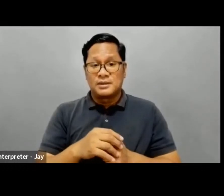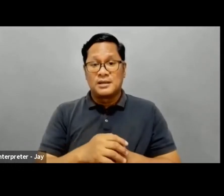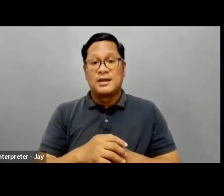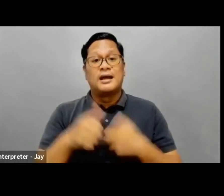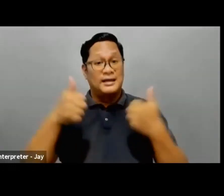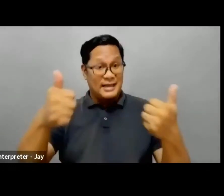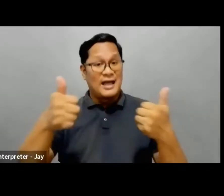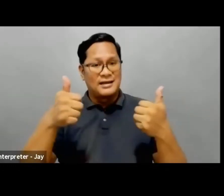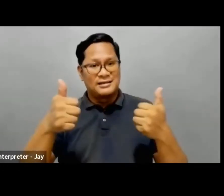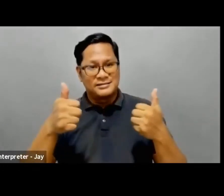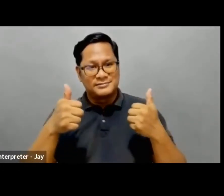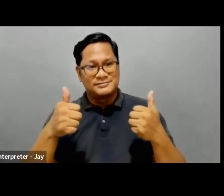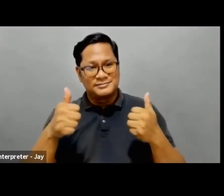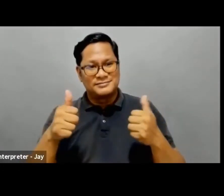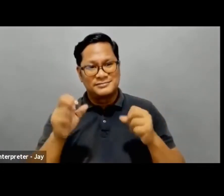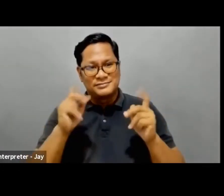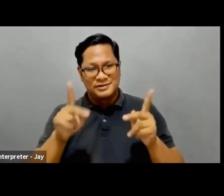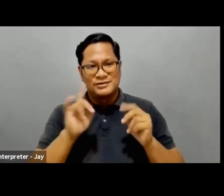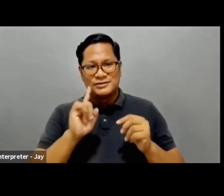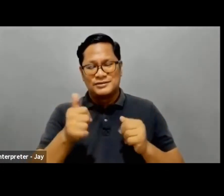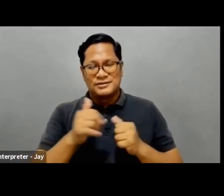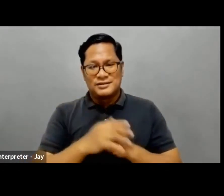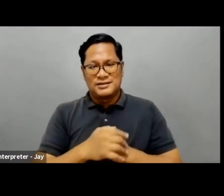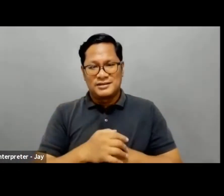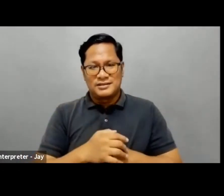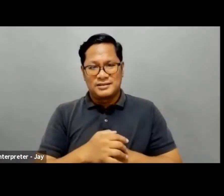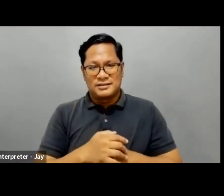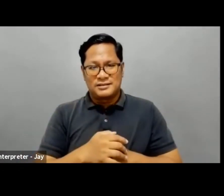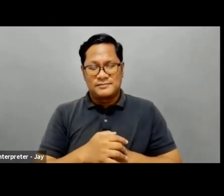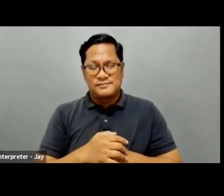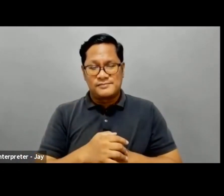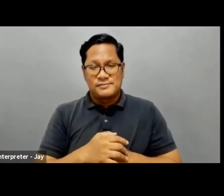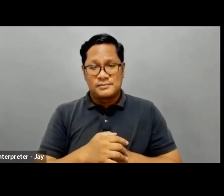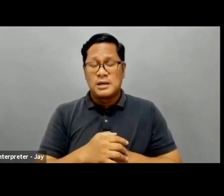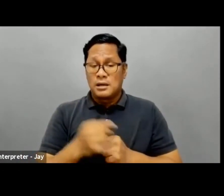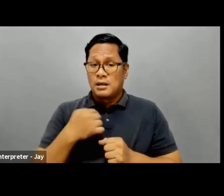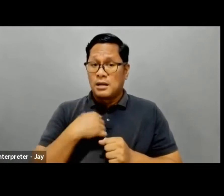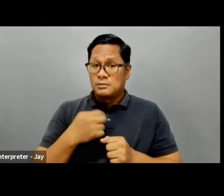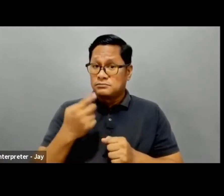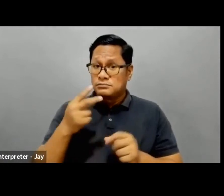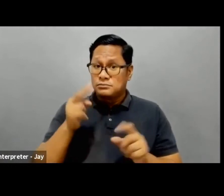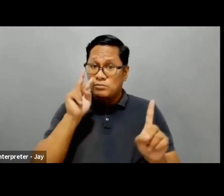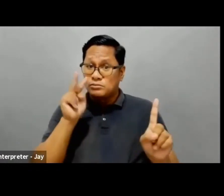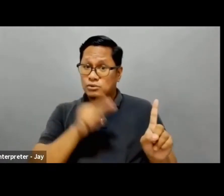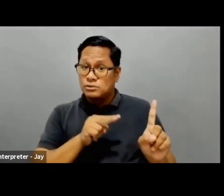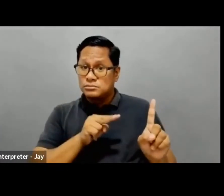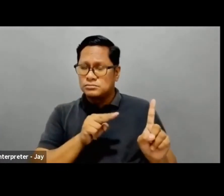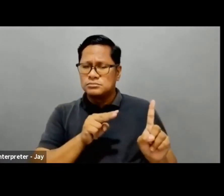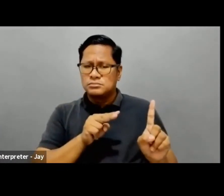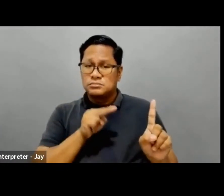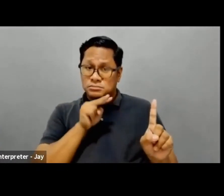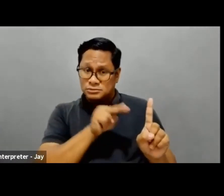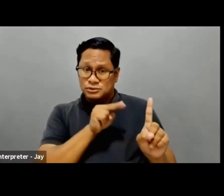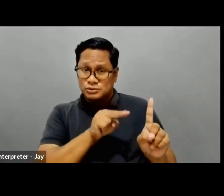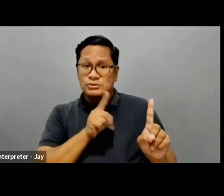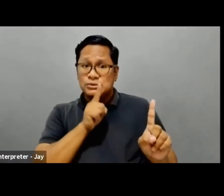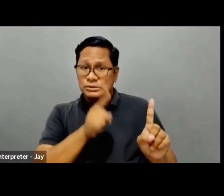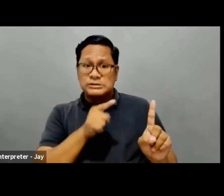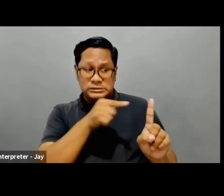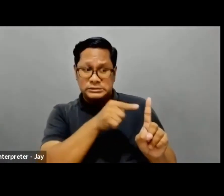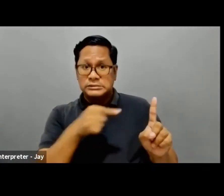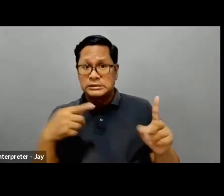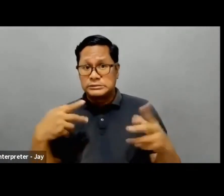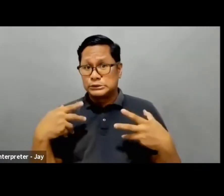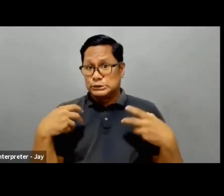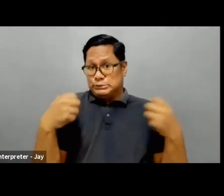Hello? Yes. Naririnig na po ako ngayon? Yes, very good. Sa tingin ko po, kailangan talaga natin sa ngayon palakasin yung ating public